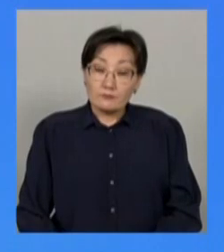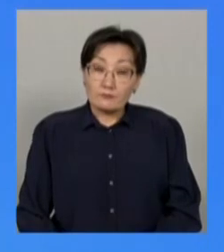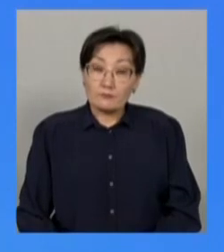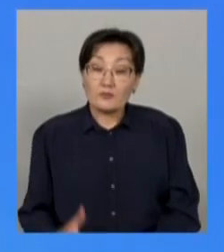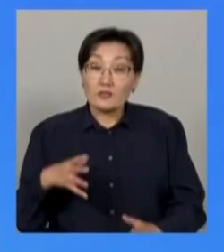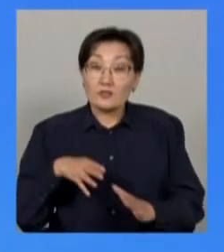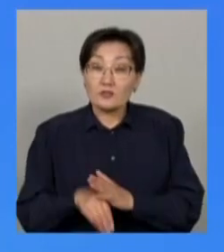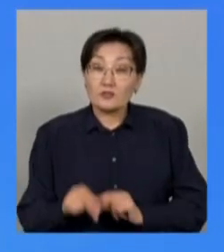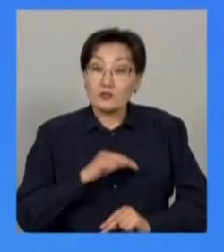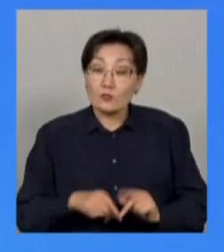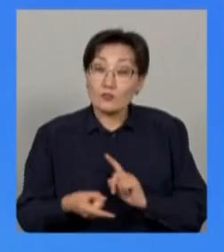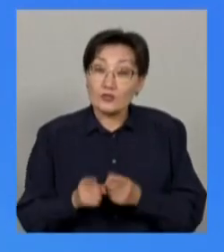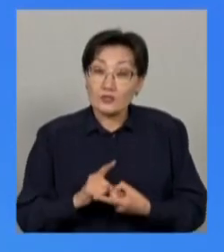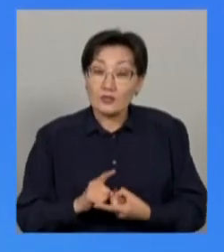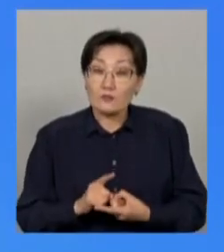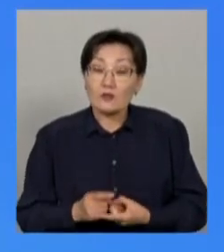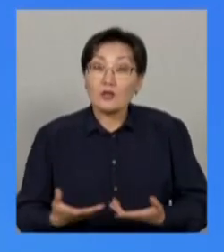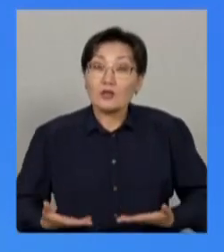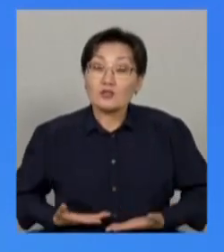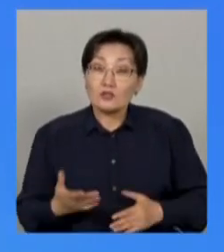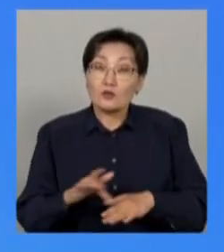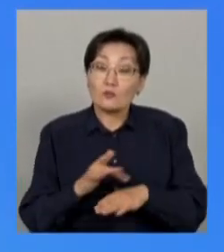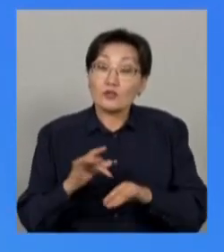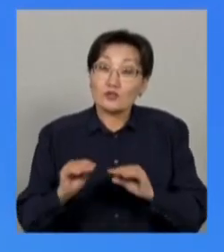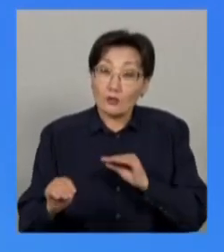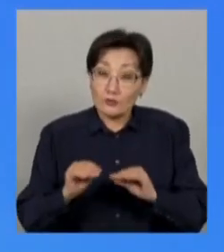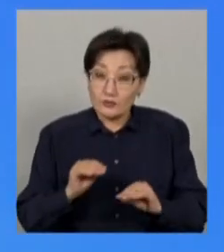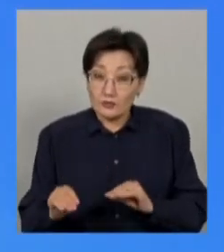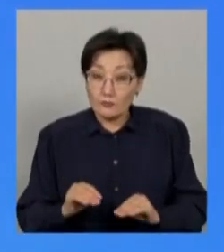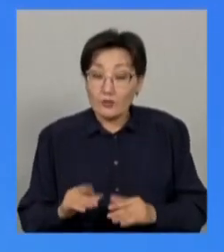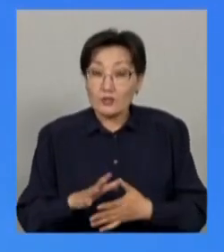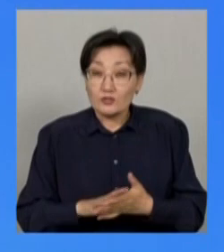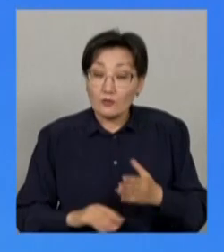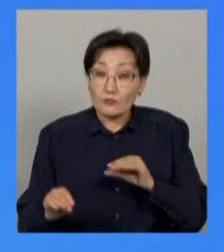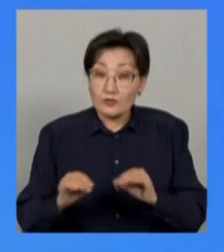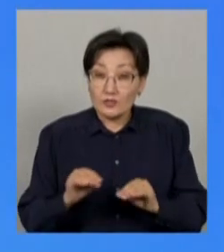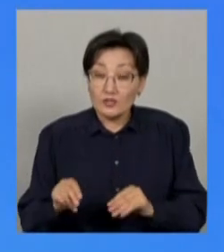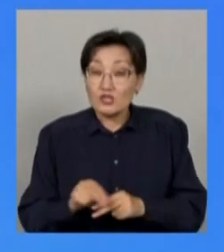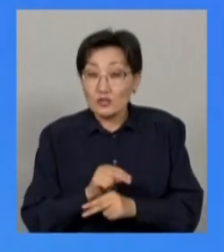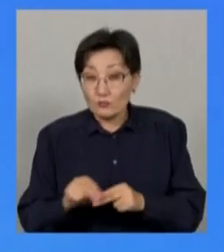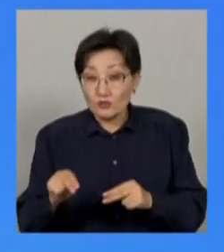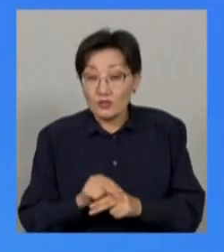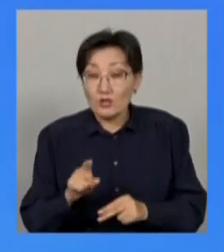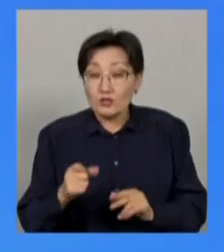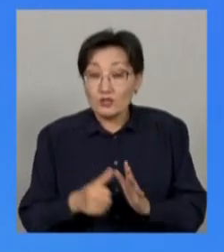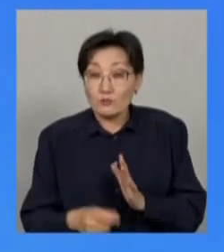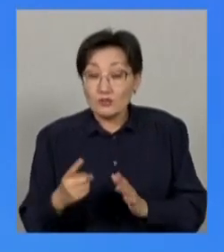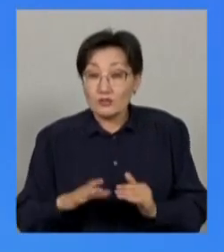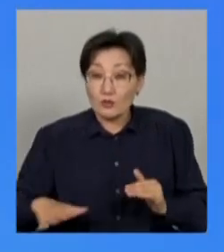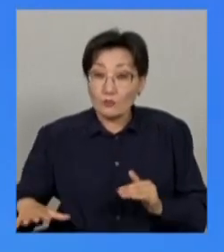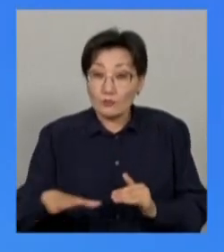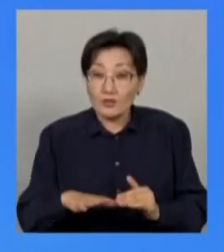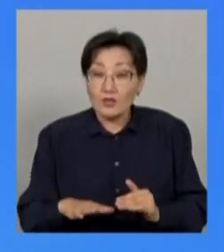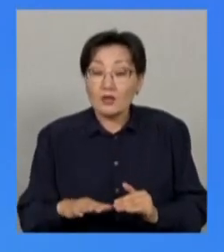В рамках работы по модернизации жилищно-коммунальной инфраструктуры продолжается благоустройство и ремонт 161 двора в